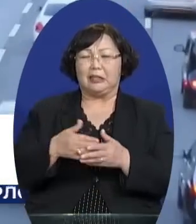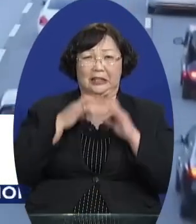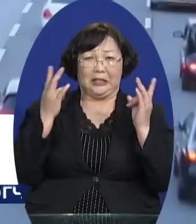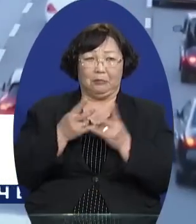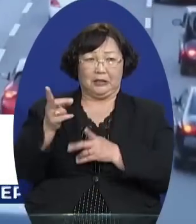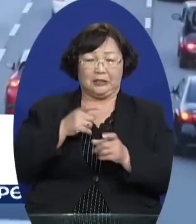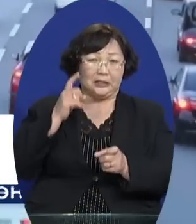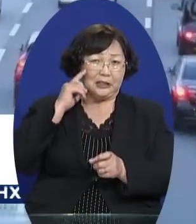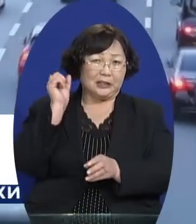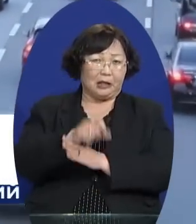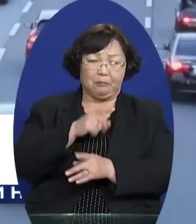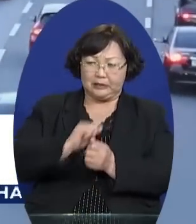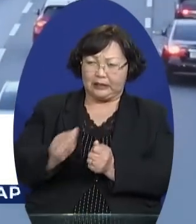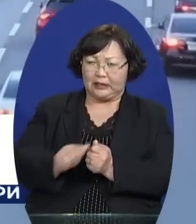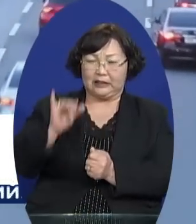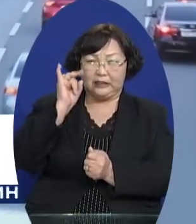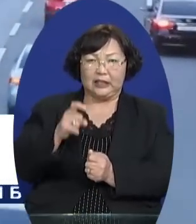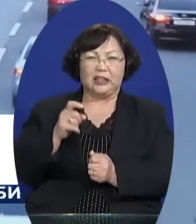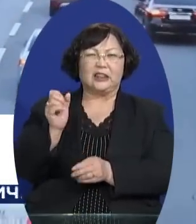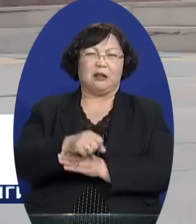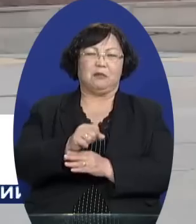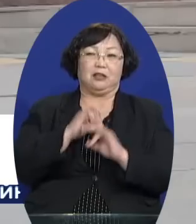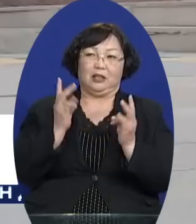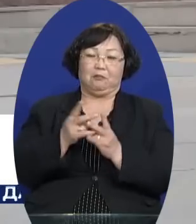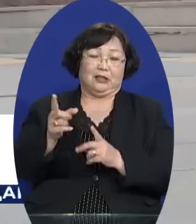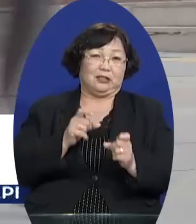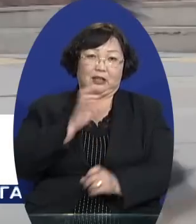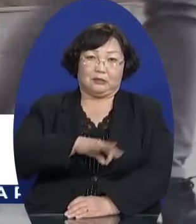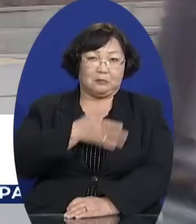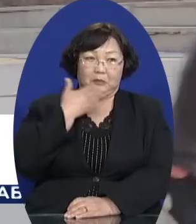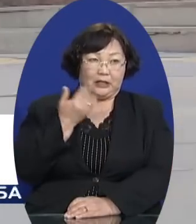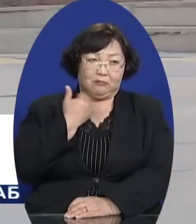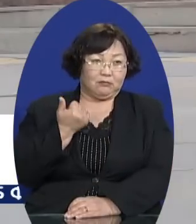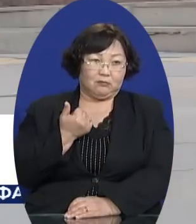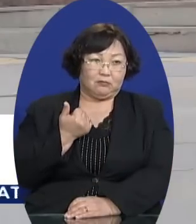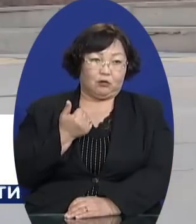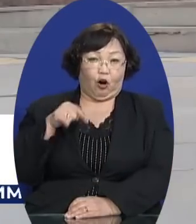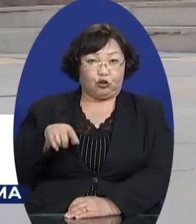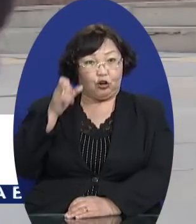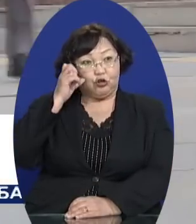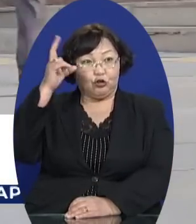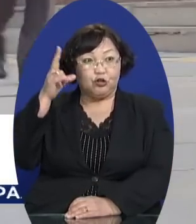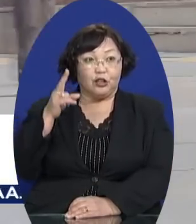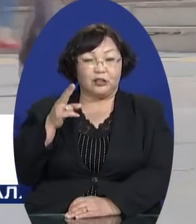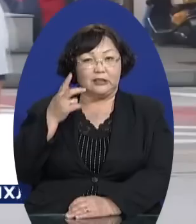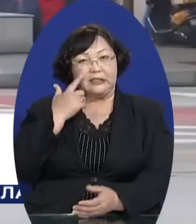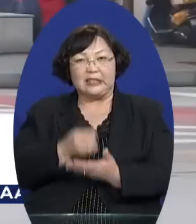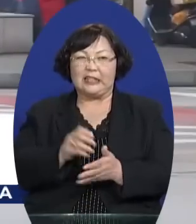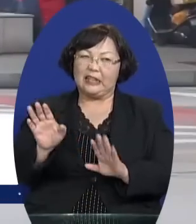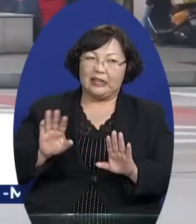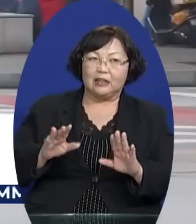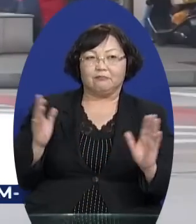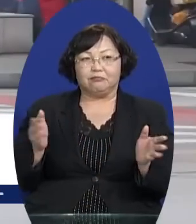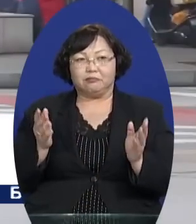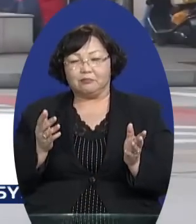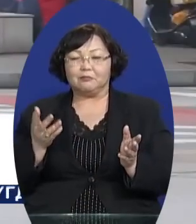зардал ихээр гарч байна гэдэг үднэс одоогийн ерөнхийлөгч Юнсекёл сонголт өрсөлдөж байхасаа энэ байдлыг халахын төлөө тууштай байр суурь илэрхийлж ирсэн